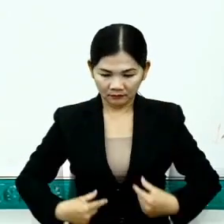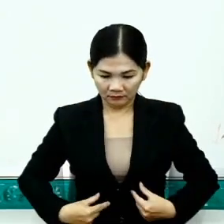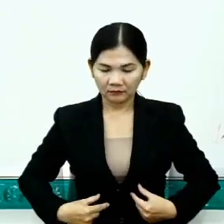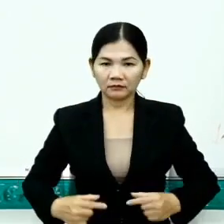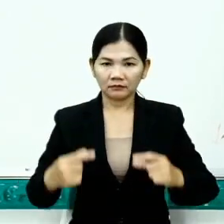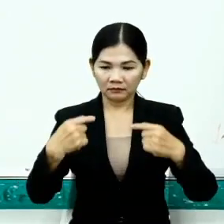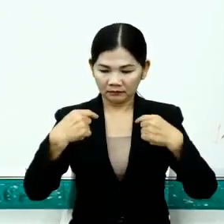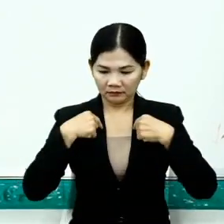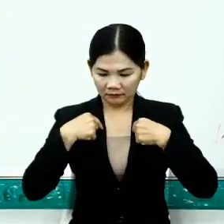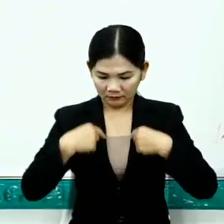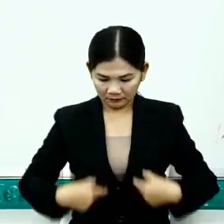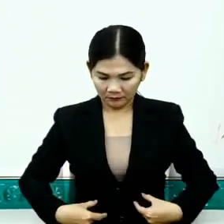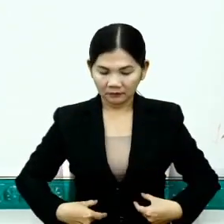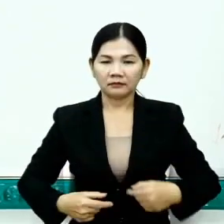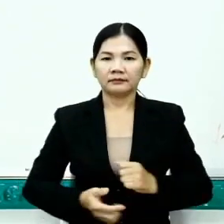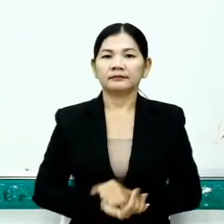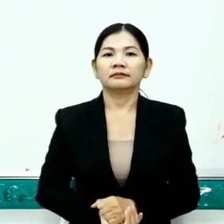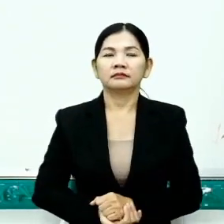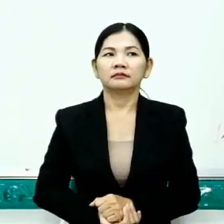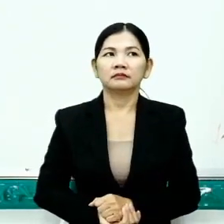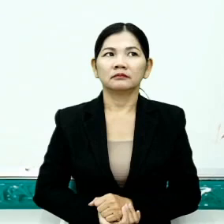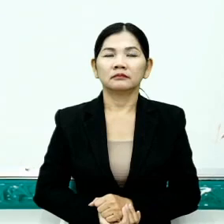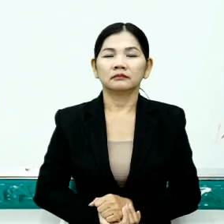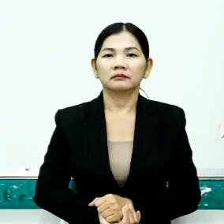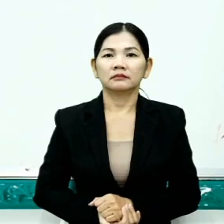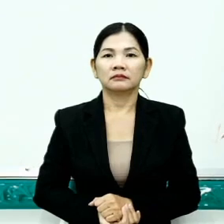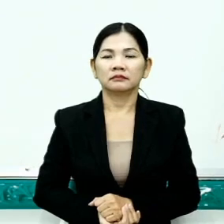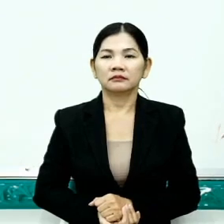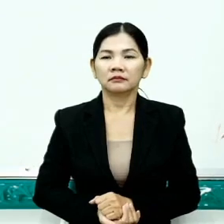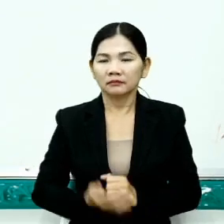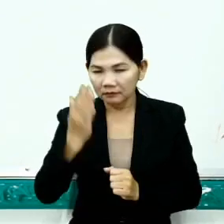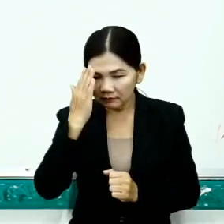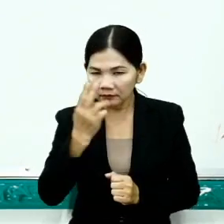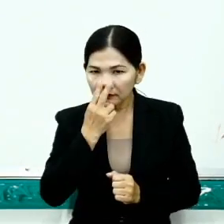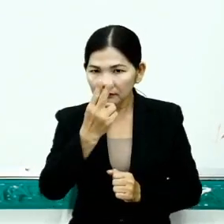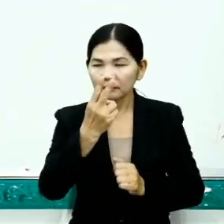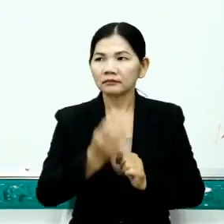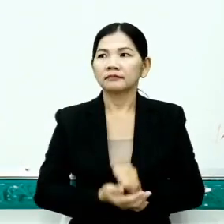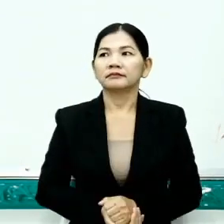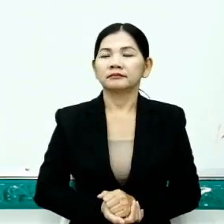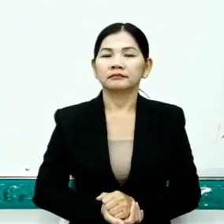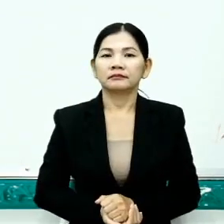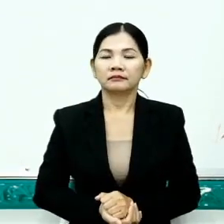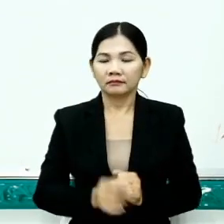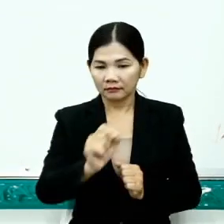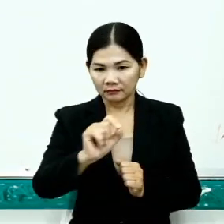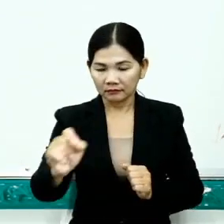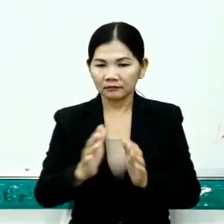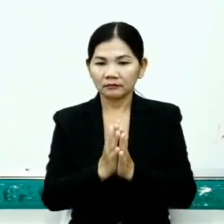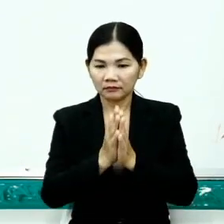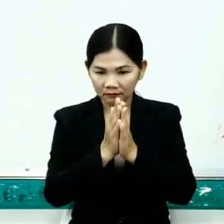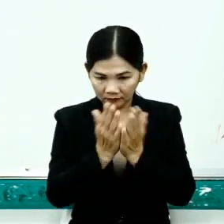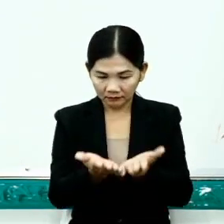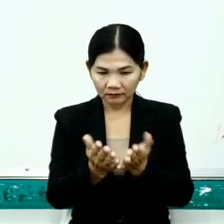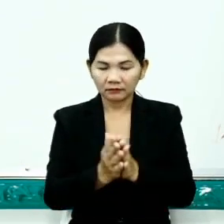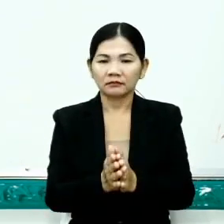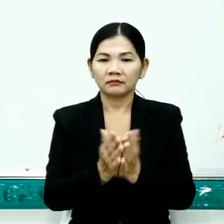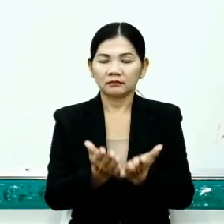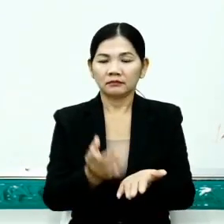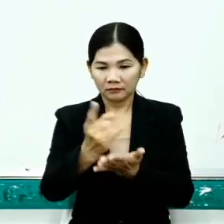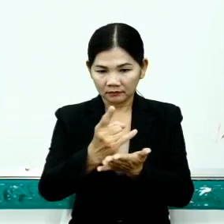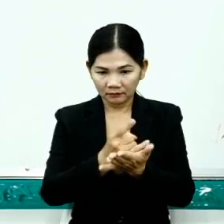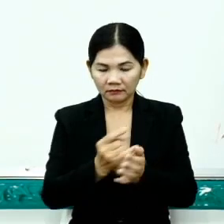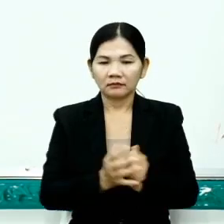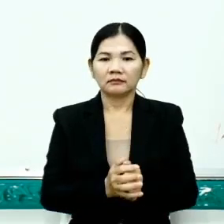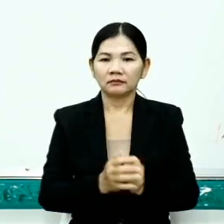កាផាកូនគិតឃើញនៅកូនចាកូនសរសេរដាក់ចូលក្នុងសៀវភៅមេរៀន